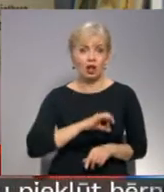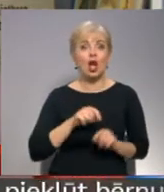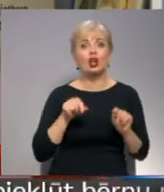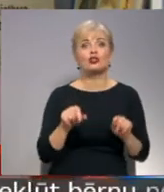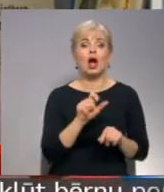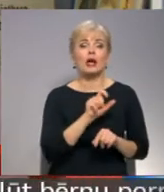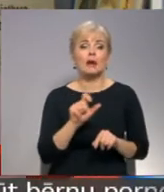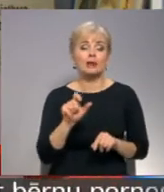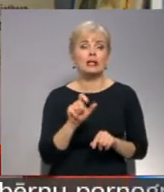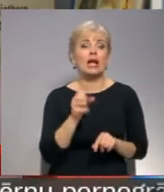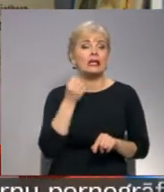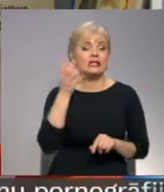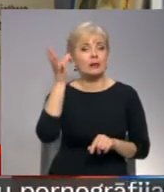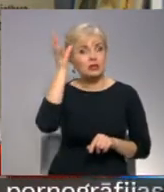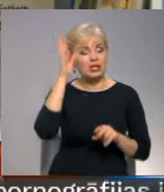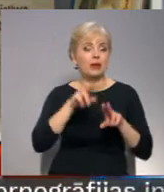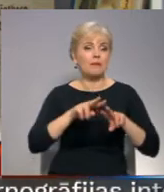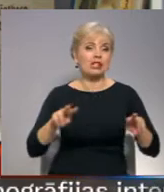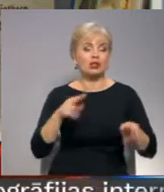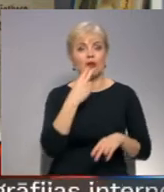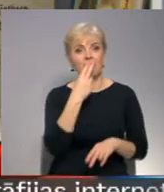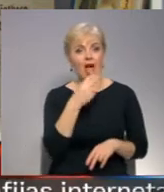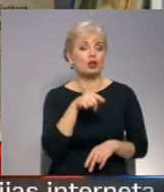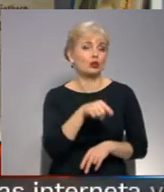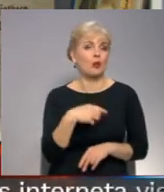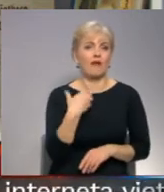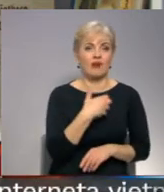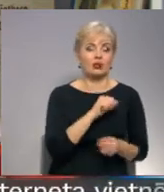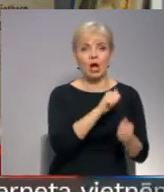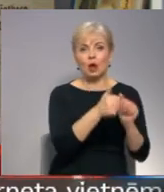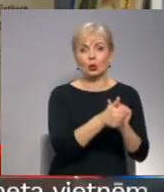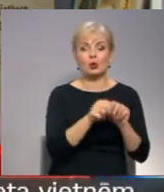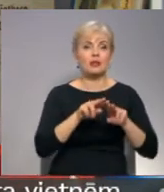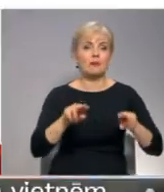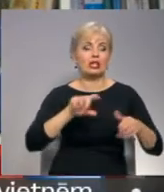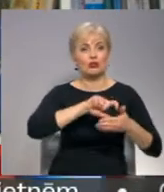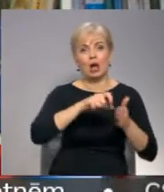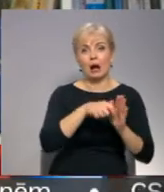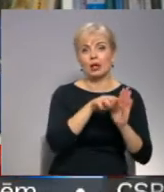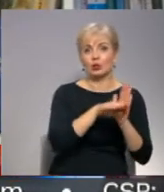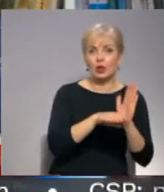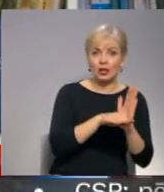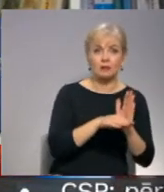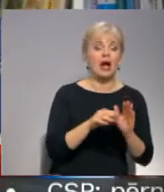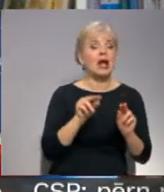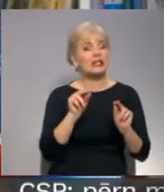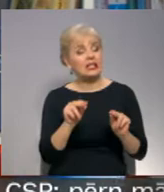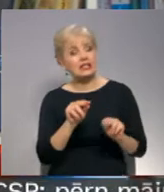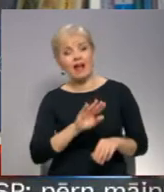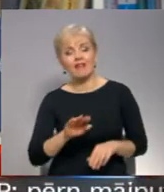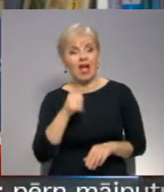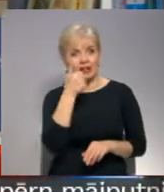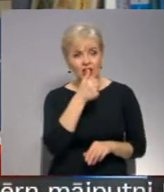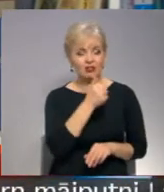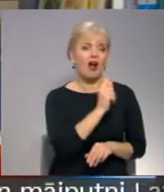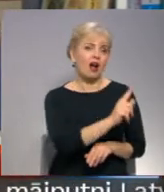brīdī izglītības un zinātnes ministrija neredz šo te vajadzību, grozīt ministru kabineta noteikumus. Ticēt vai neticēt, tā ir